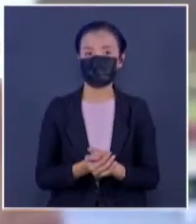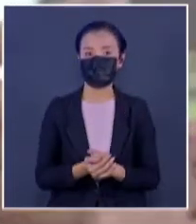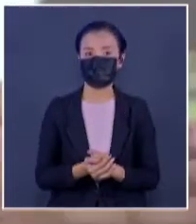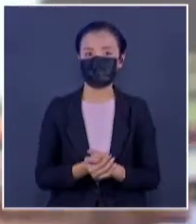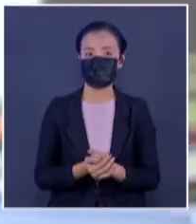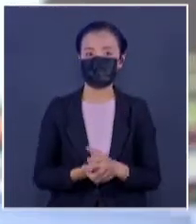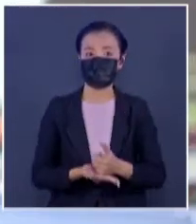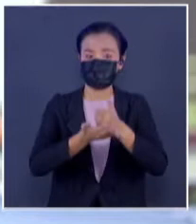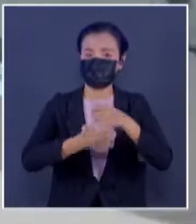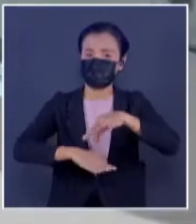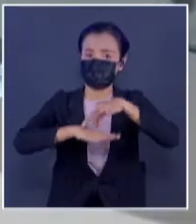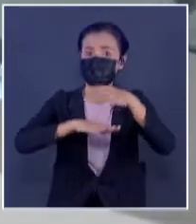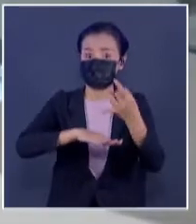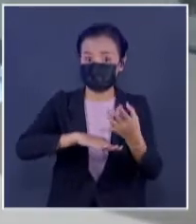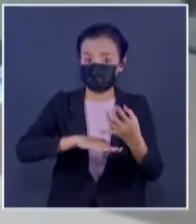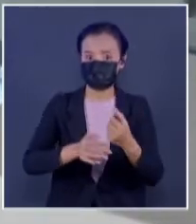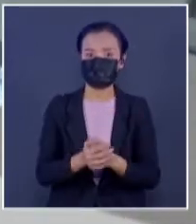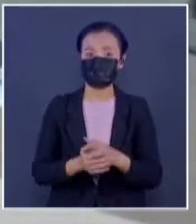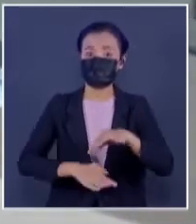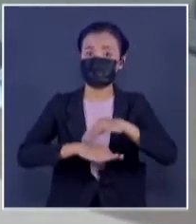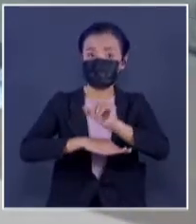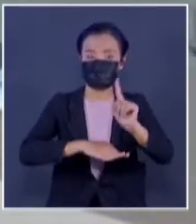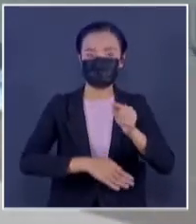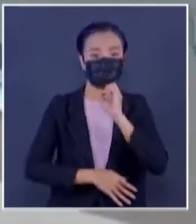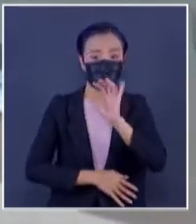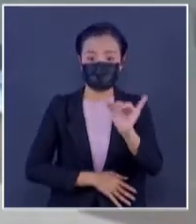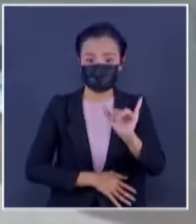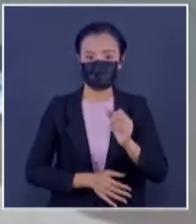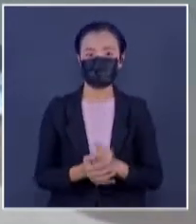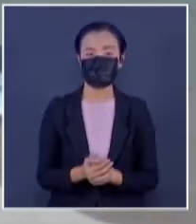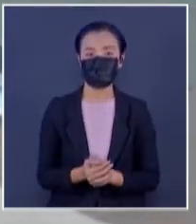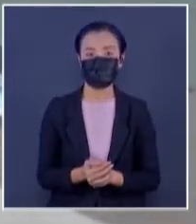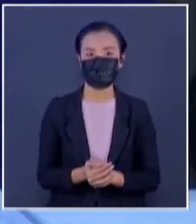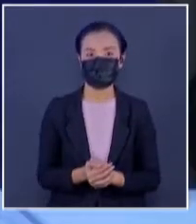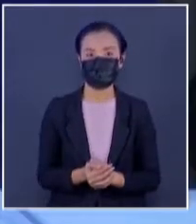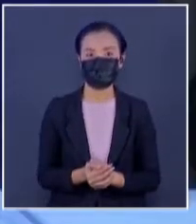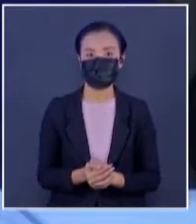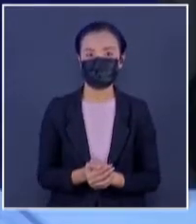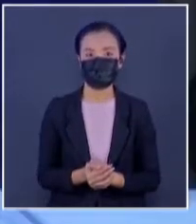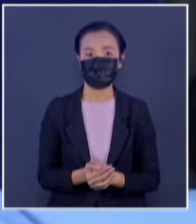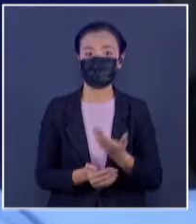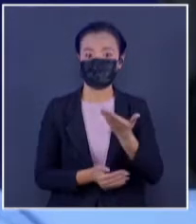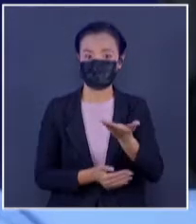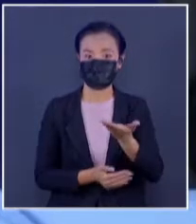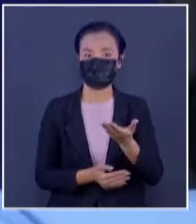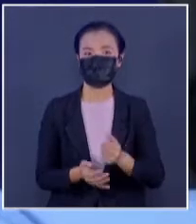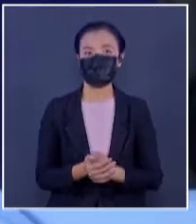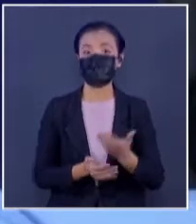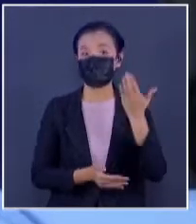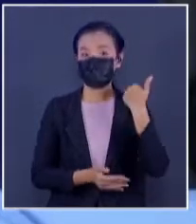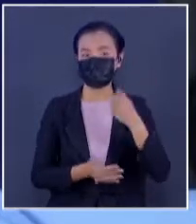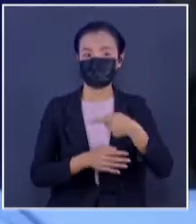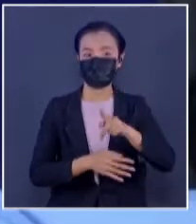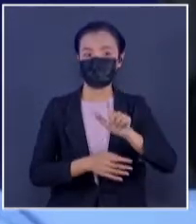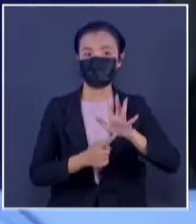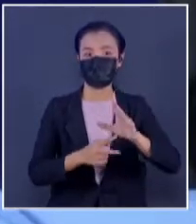แล้วจะมาช่วยงานส่วนไหนจะมาอยู่ตรงไหนของพรรคนะครับส่วนกรณีของนายชัดชัยพรหมเลิศหรือว่าปลัดชิงอดีตปลัดกระทรวง